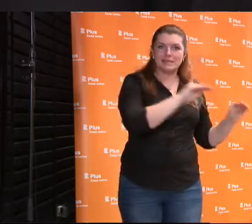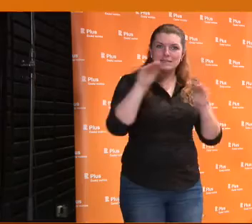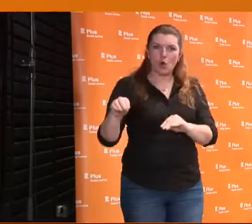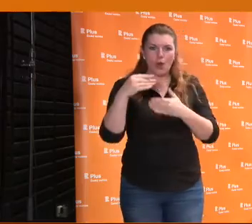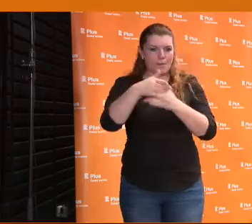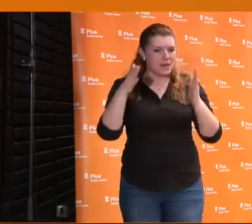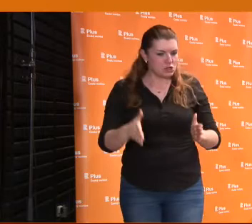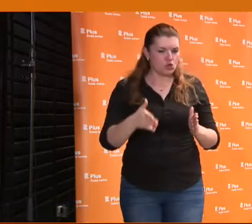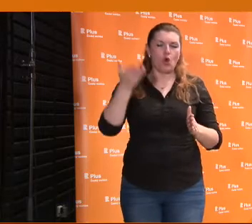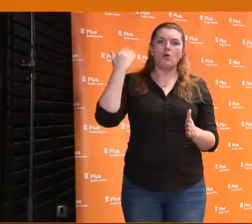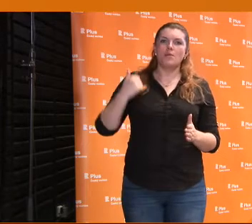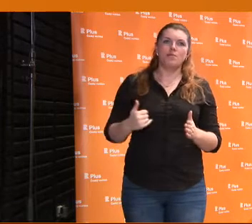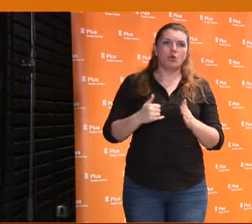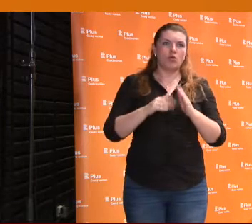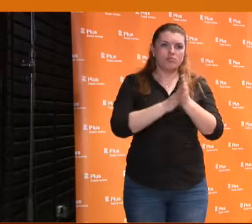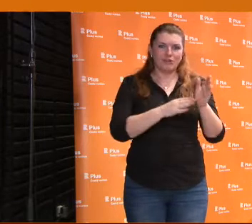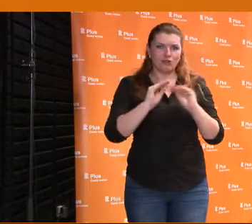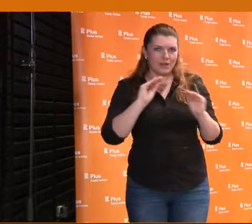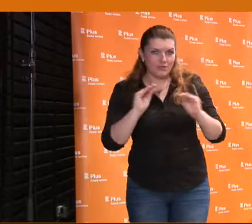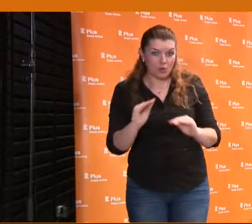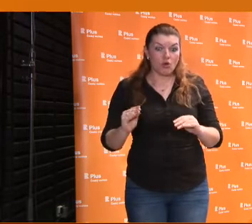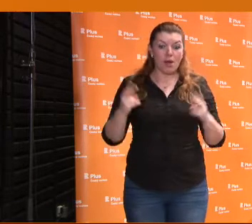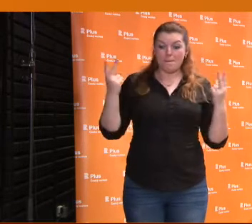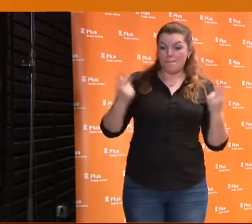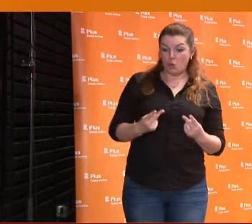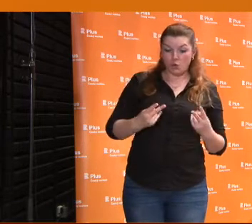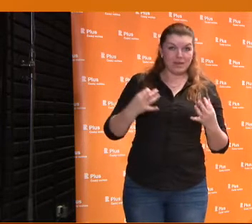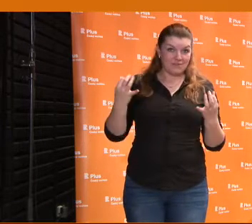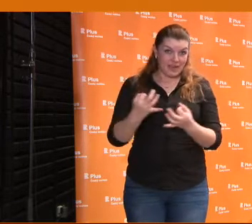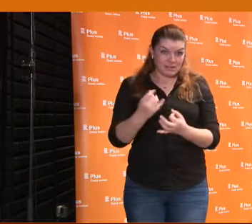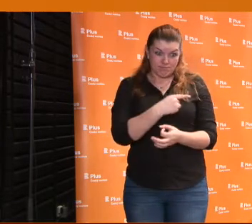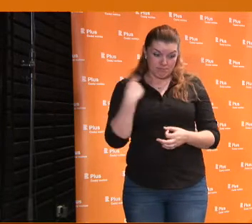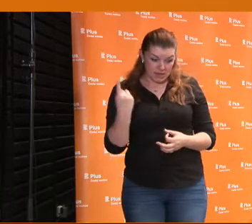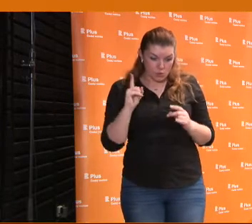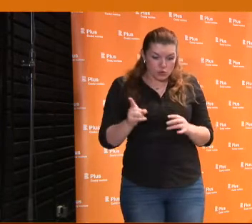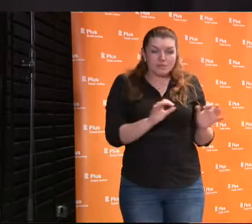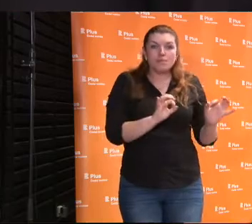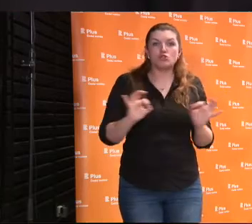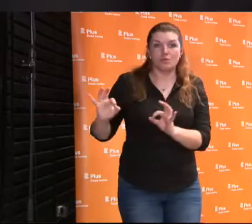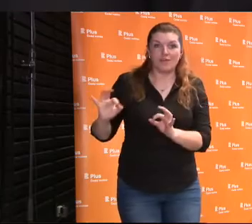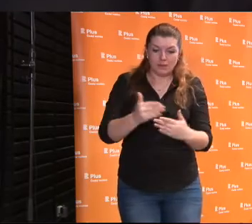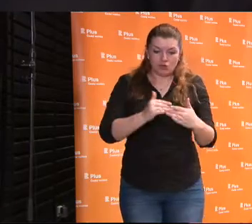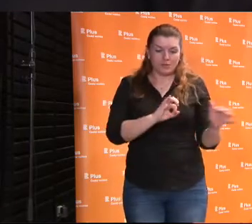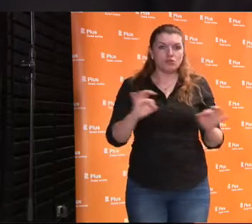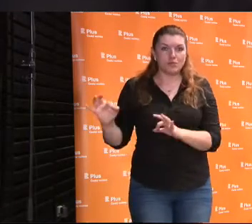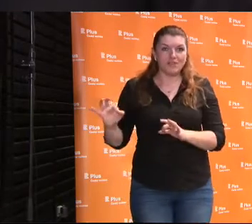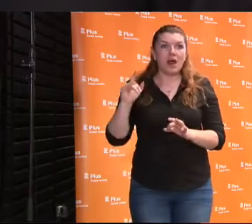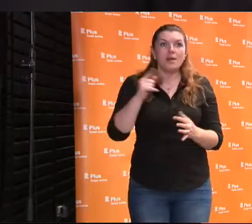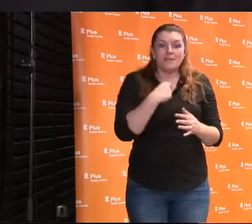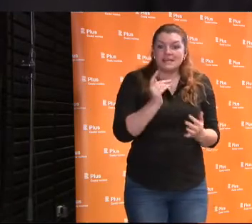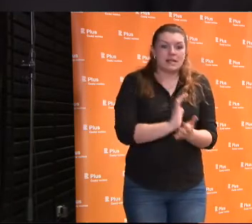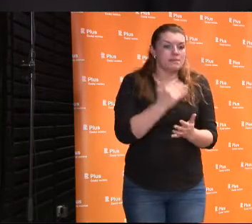výuka. Podobně vlastně my se musíme připravit, ale tím, že nemáme tu pracovní sílu, kterou